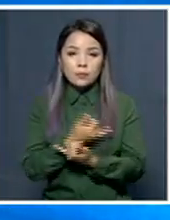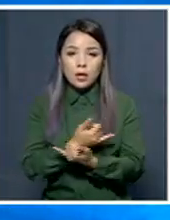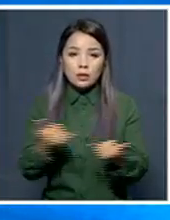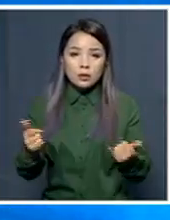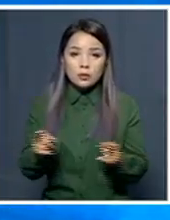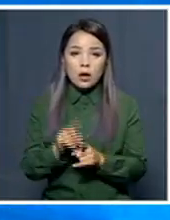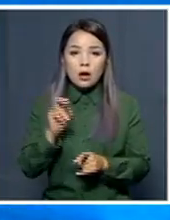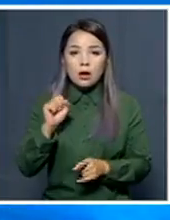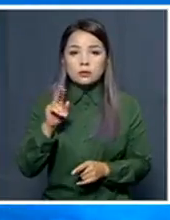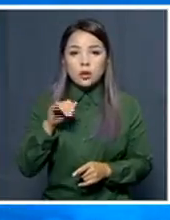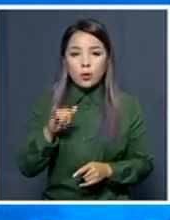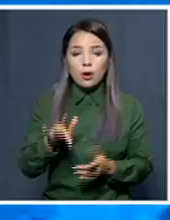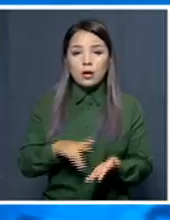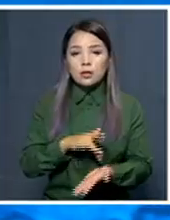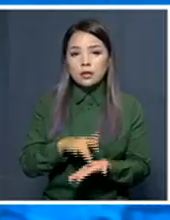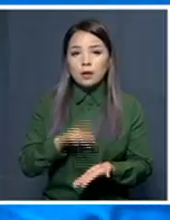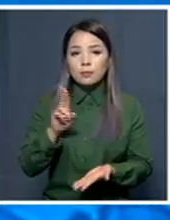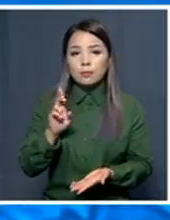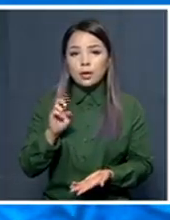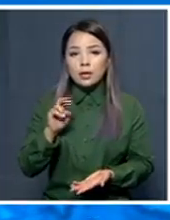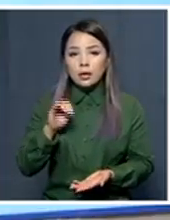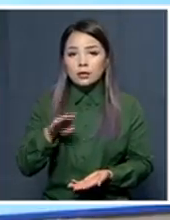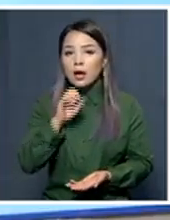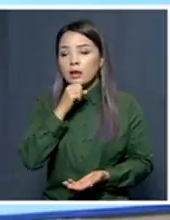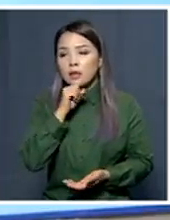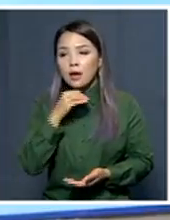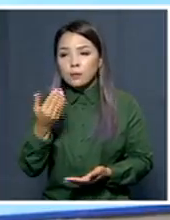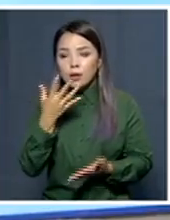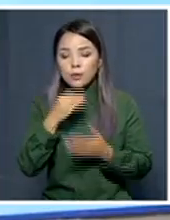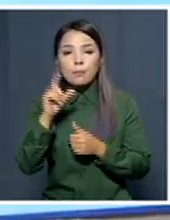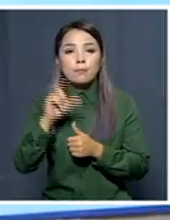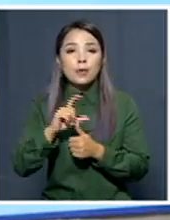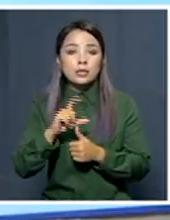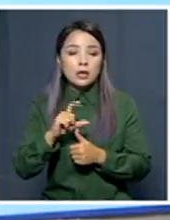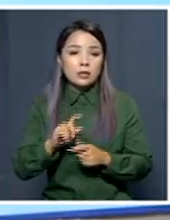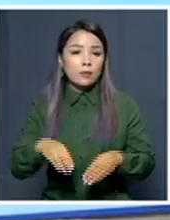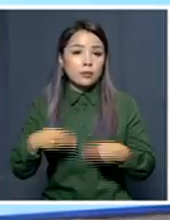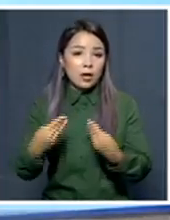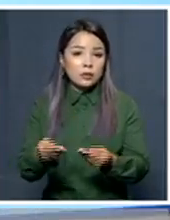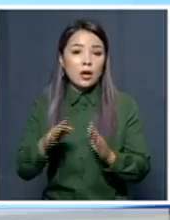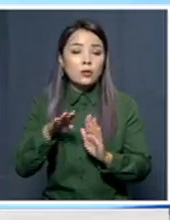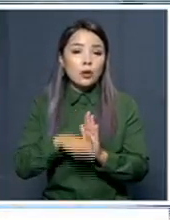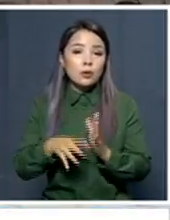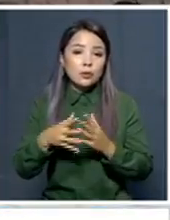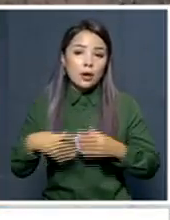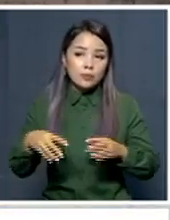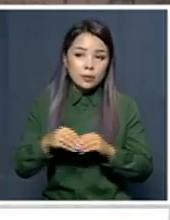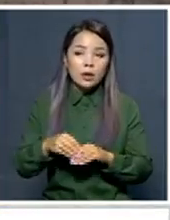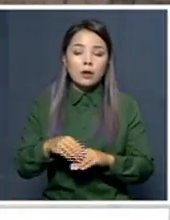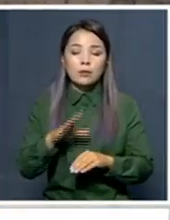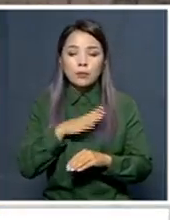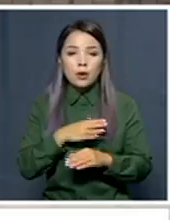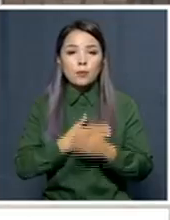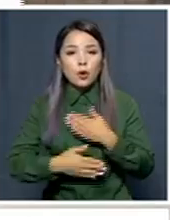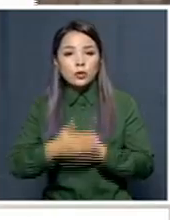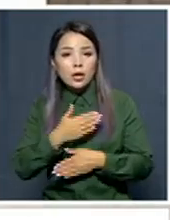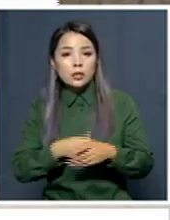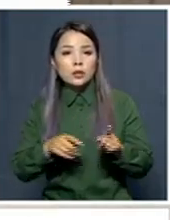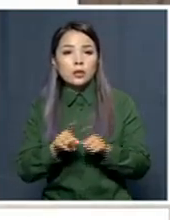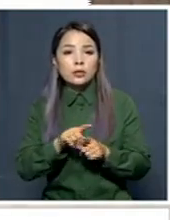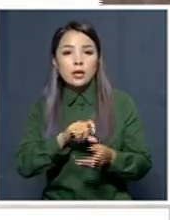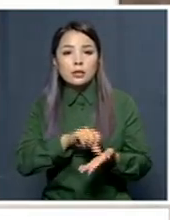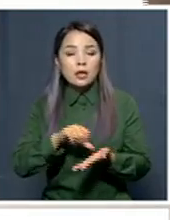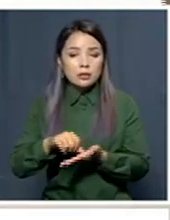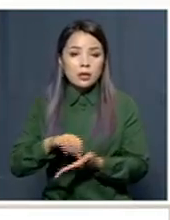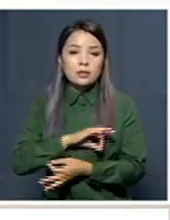түліктерді Ақтау қалалық Бекет ата мешіне әкеліп жатыр. Ал имамдар оны аз қамтылған көп балалы жанұялар мен мүгедектерге